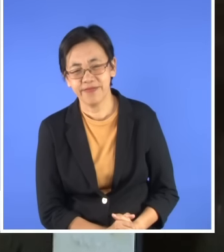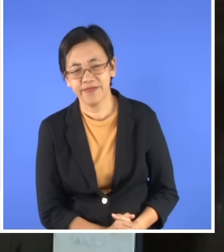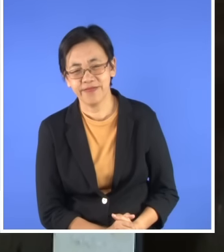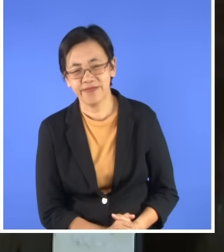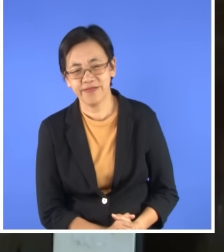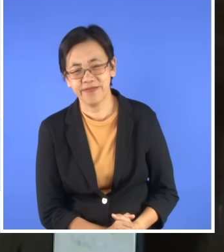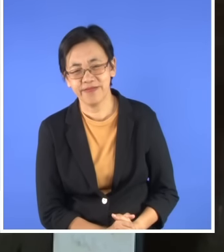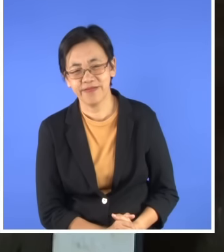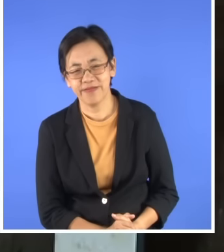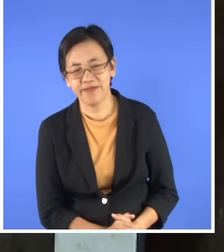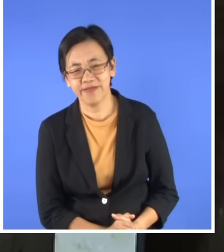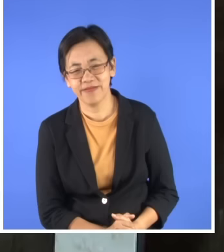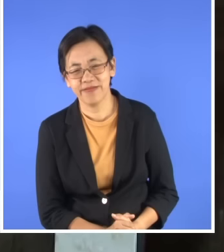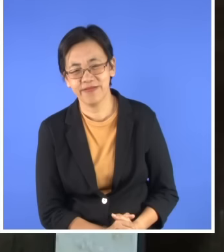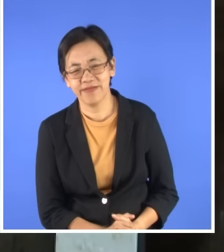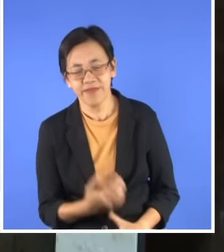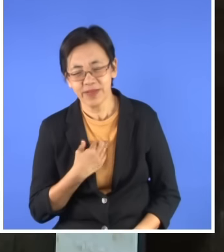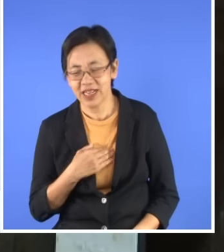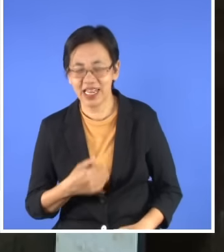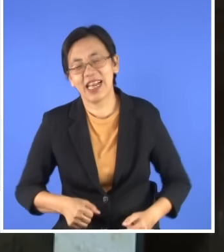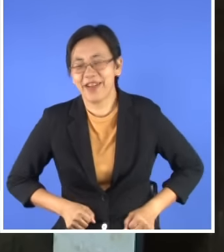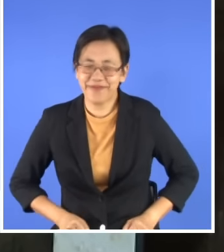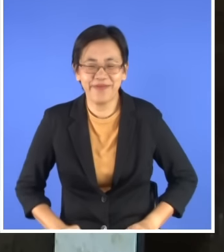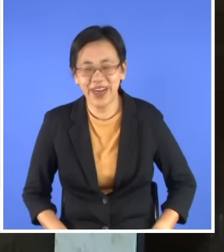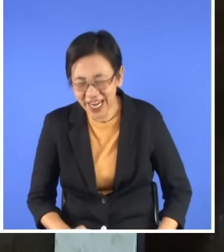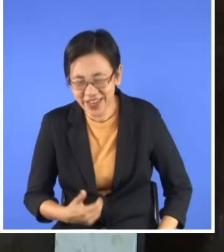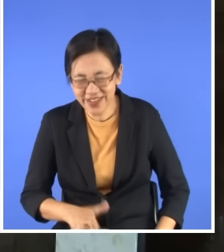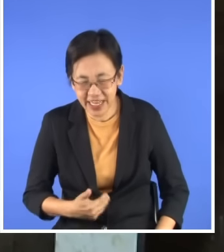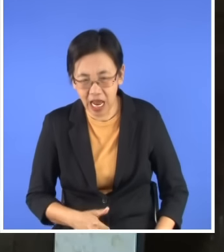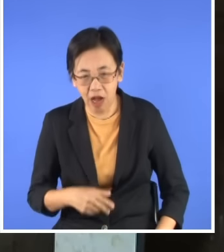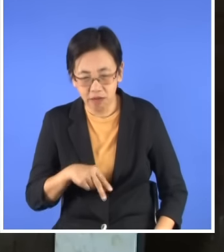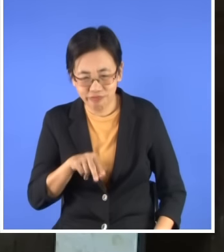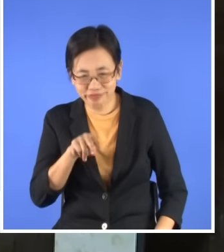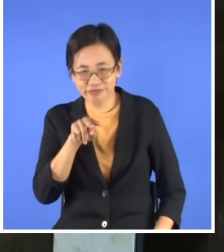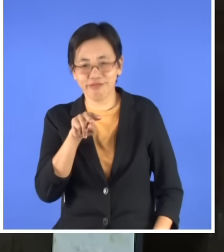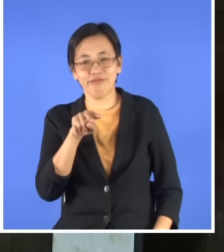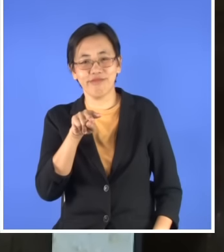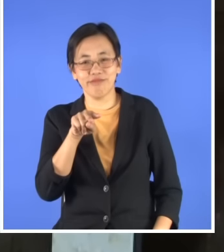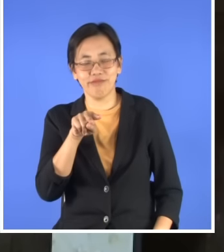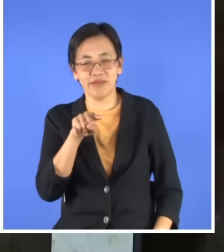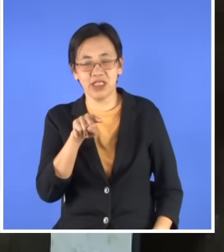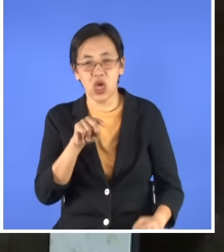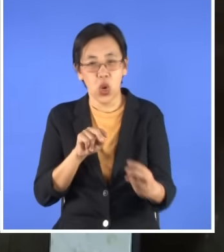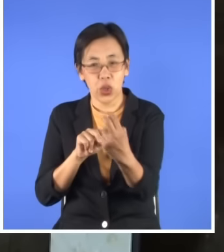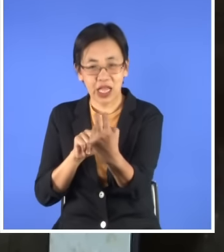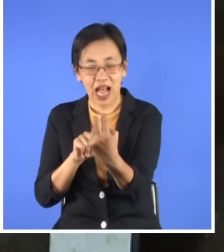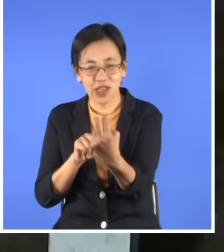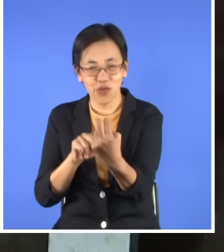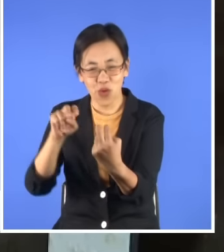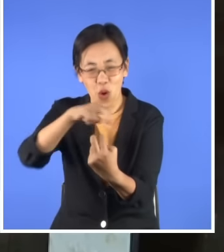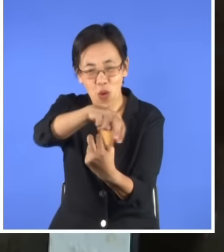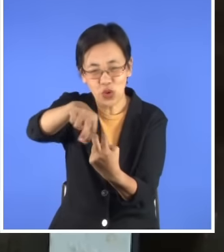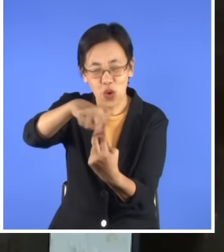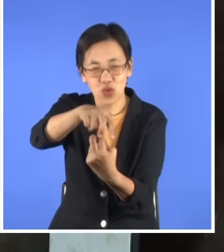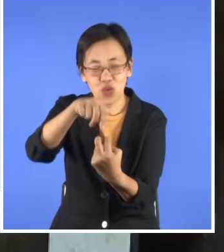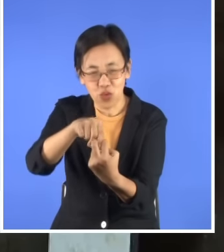ก็เหลือบไปมองเห็นนะคะเห็นน้องงูนะคะนอนขดอยู่ซึ่งระยะห่างเ